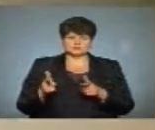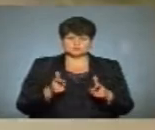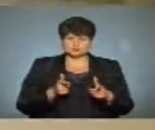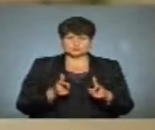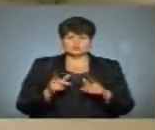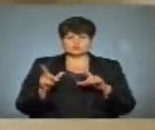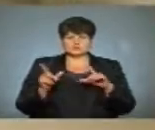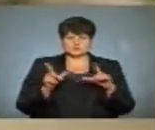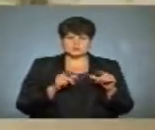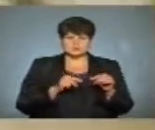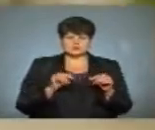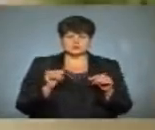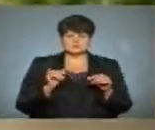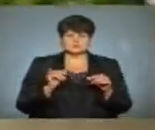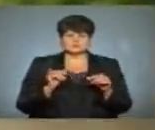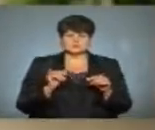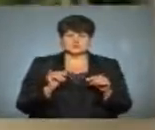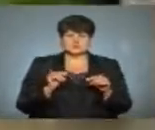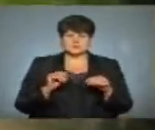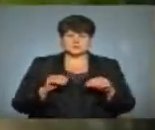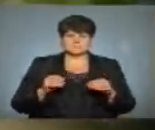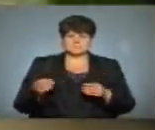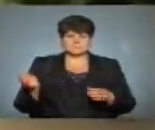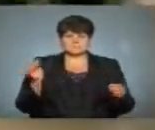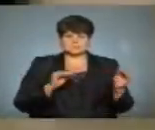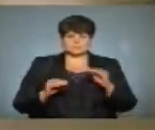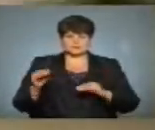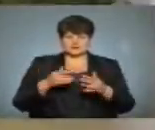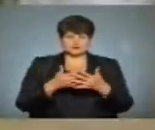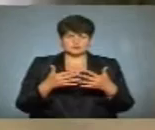звідси їхати, піднімають речі.